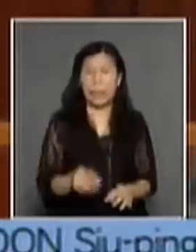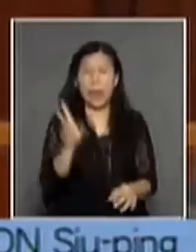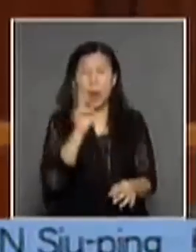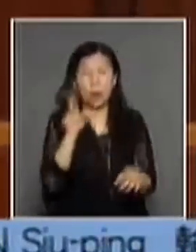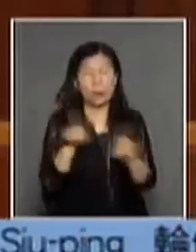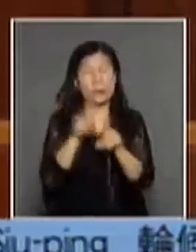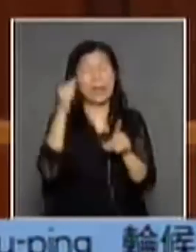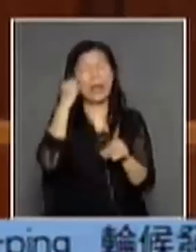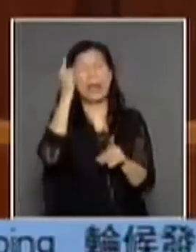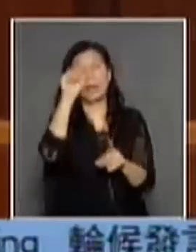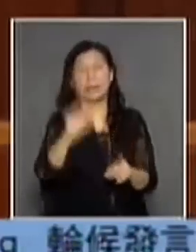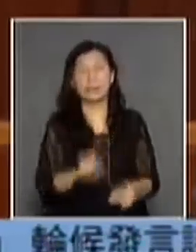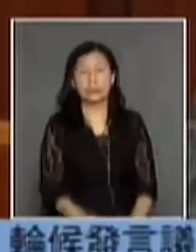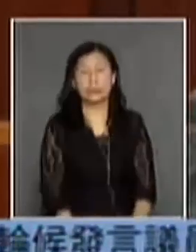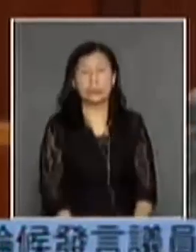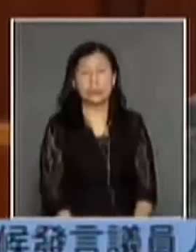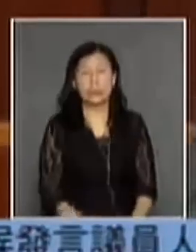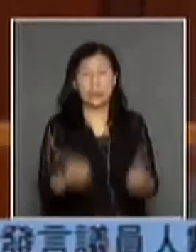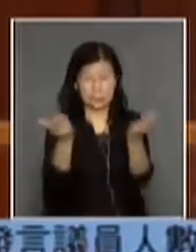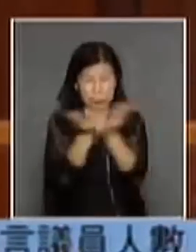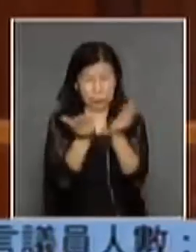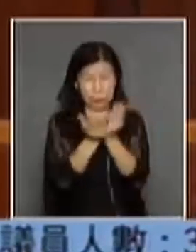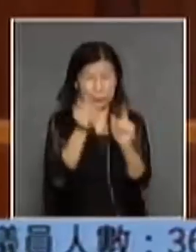究底呢，我哋都係讲事实。